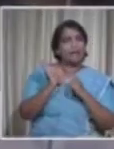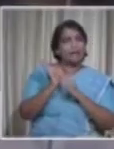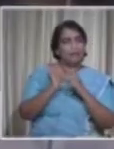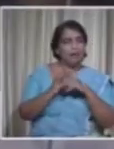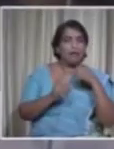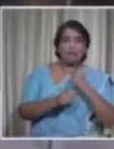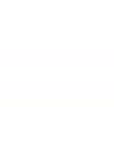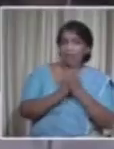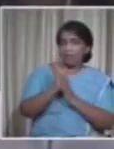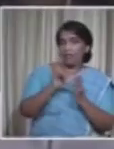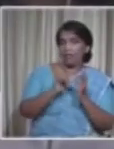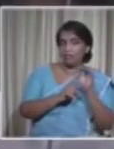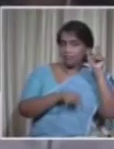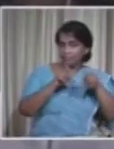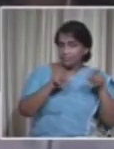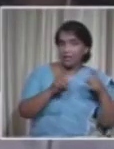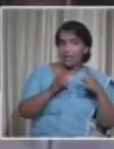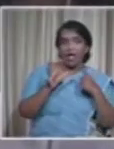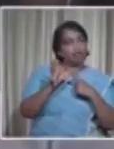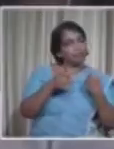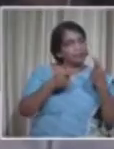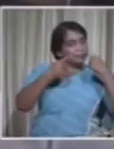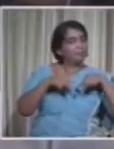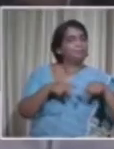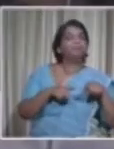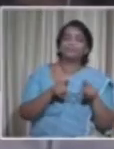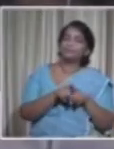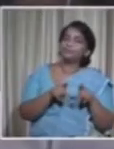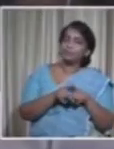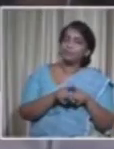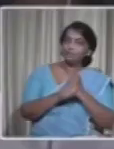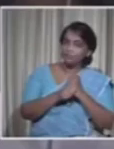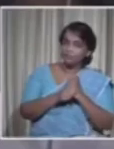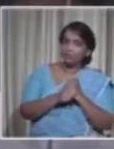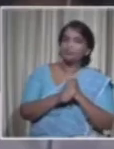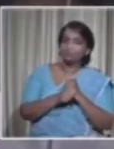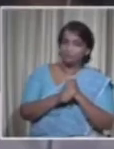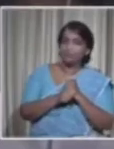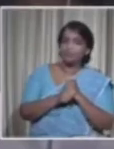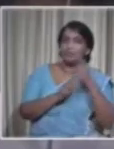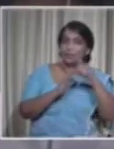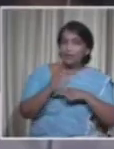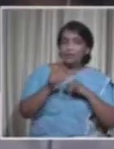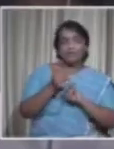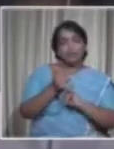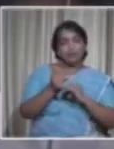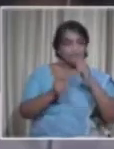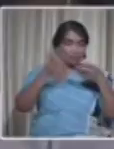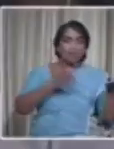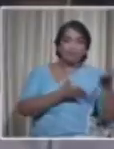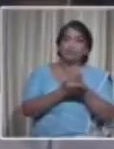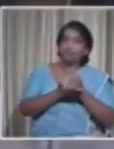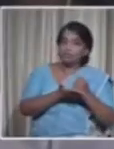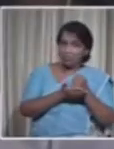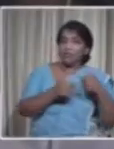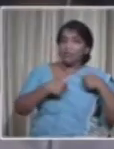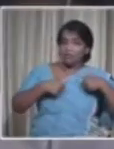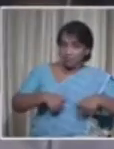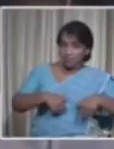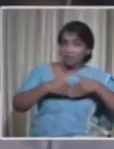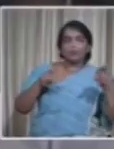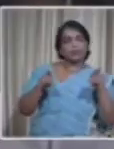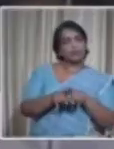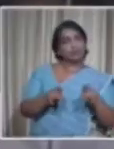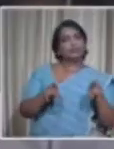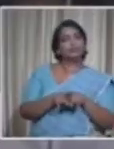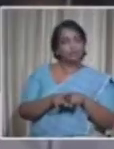ගාමිණී වලේබඩ මන්ත්‍රීතුමාත් ඒල්ලේ මතාවුල්ලා මන්ත්‍රීතුමාත් ඒ වගේම ගයාසාන් මන්ත්‍රීතුමාත් ජයන්ත සමරවීර මන්ත්‍රීතුමාත් යන අපි සියලු දෙනාම මෙතෙක් අනුගමනය කළා